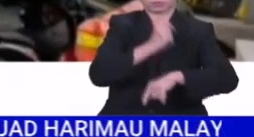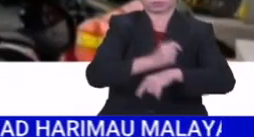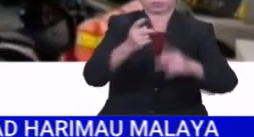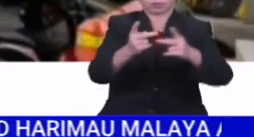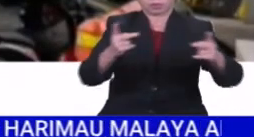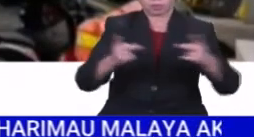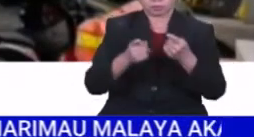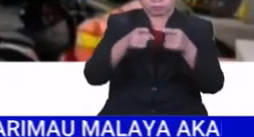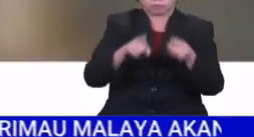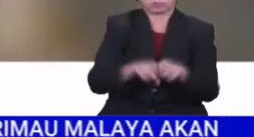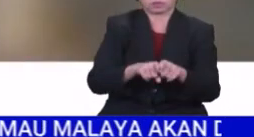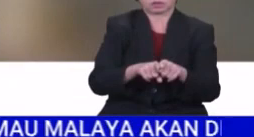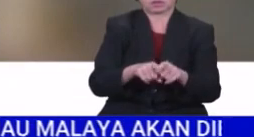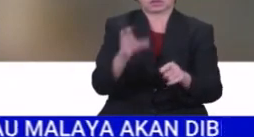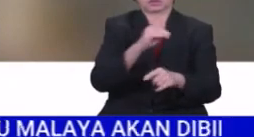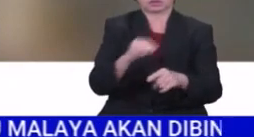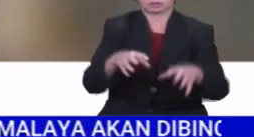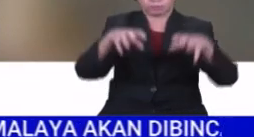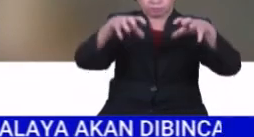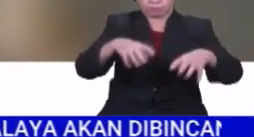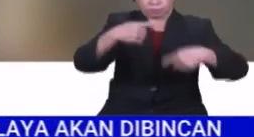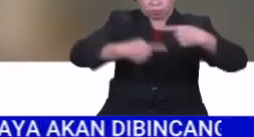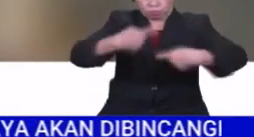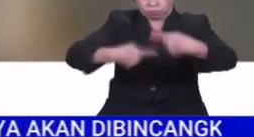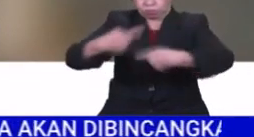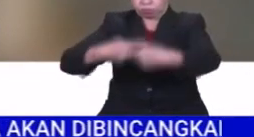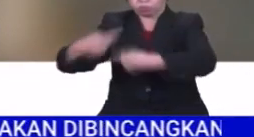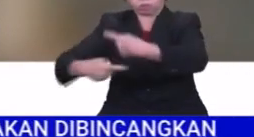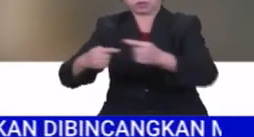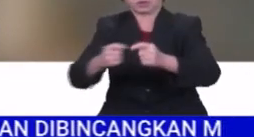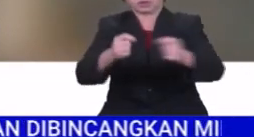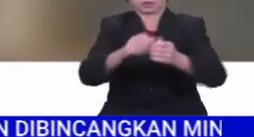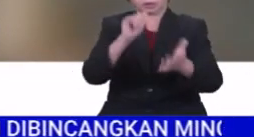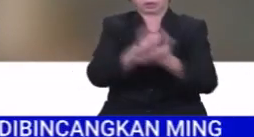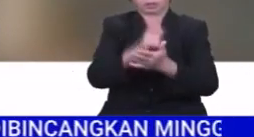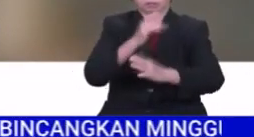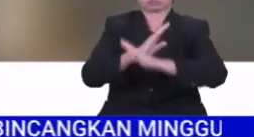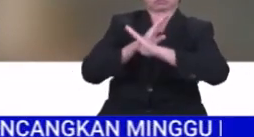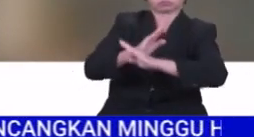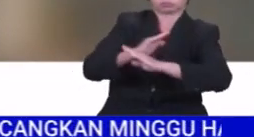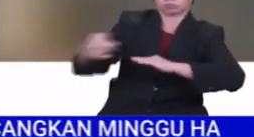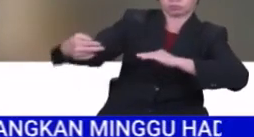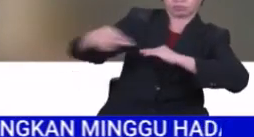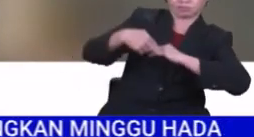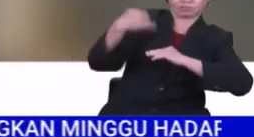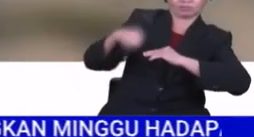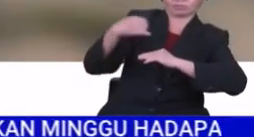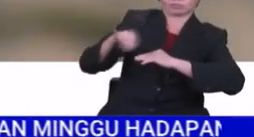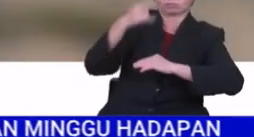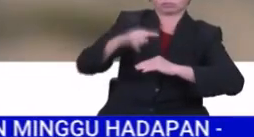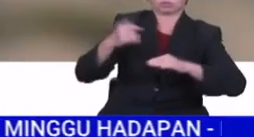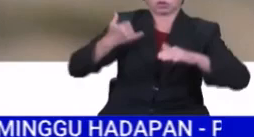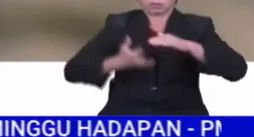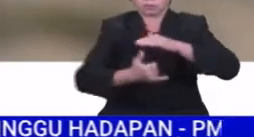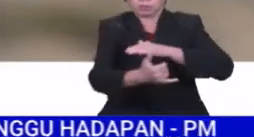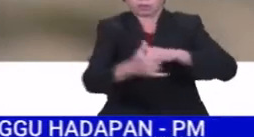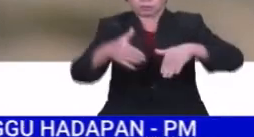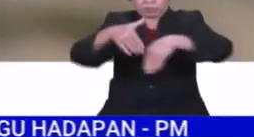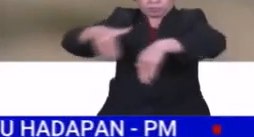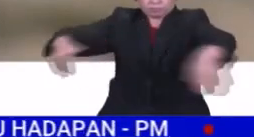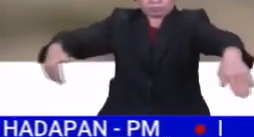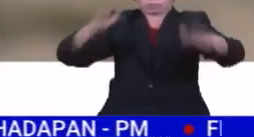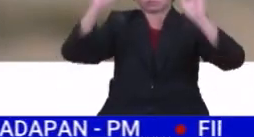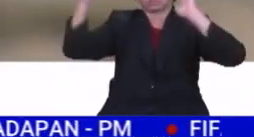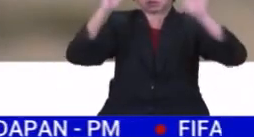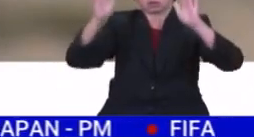di kawasan kejadian selain memasang kawat berduri di lokasi terbabit Ya bagi menghalal uang tersebut digunakan untuk memasuki kepada